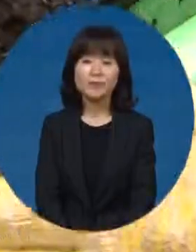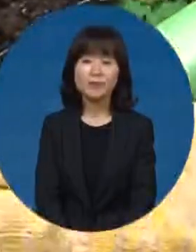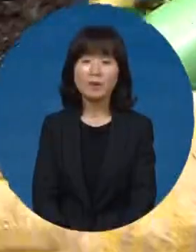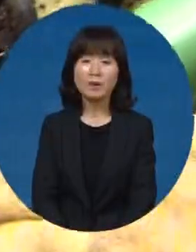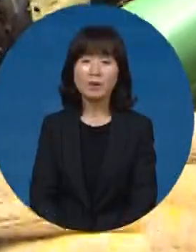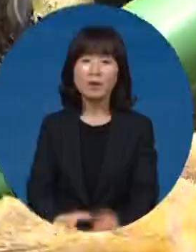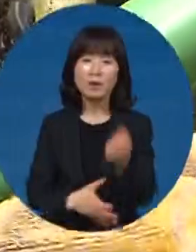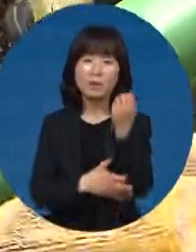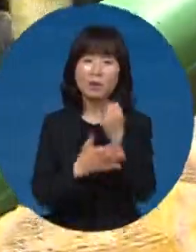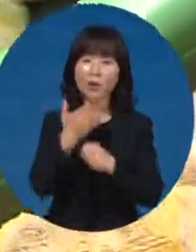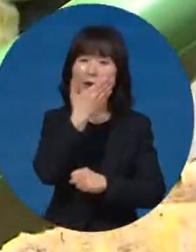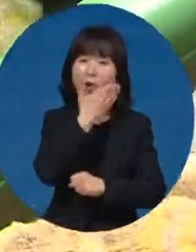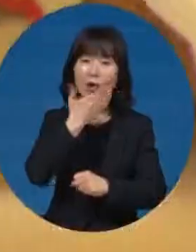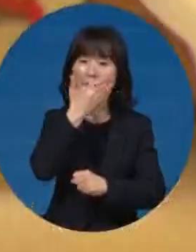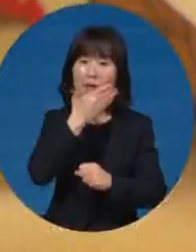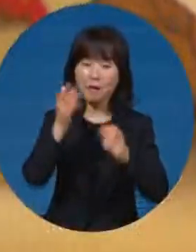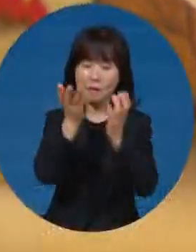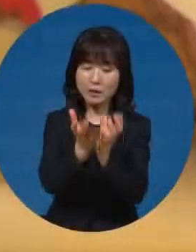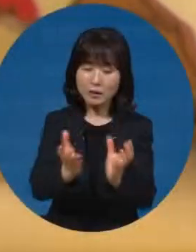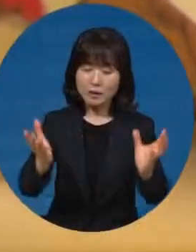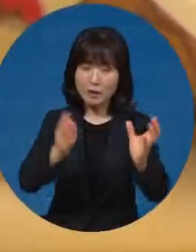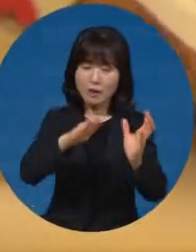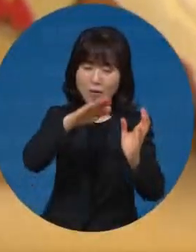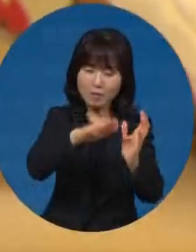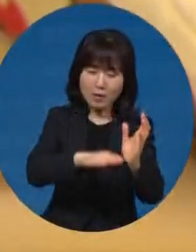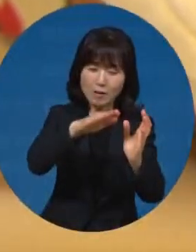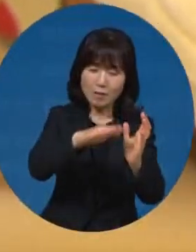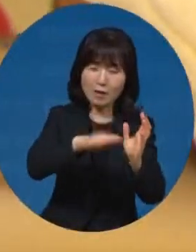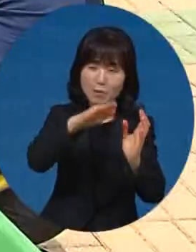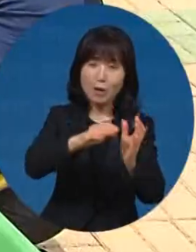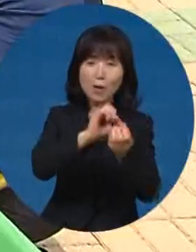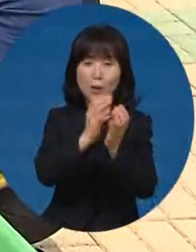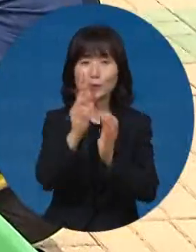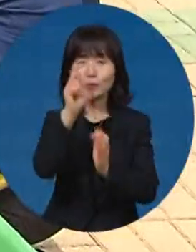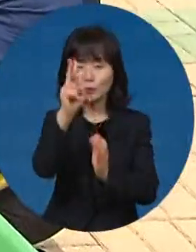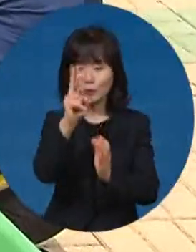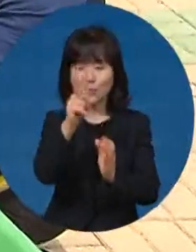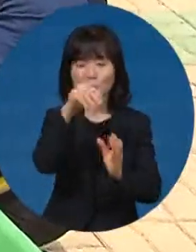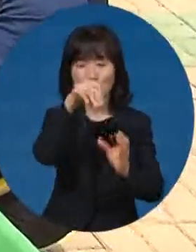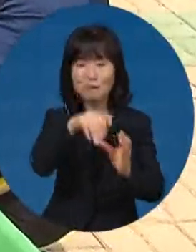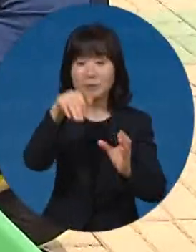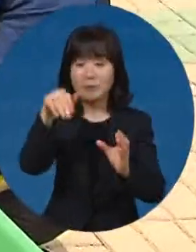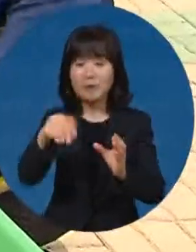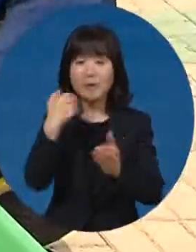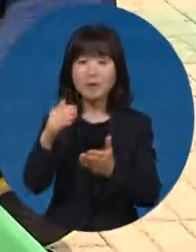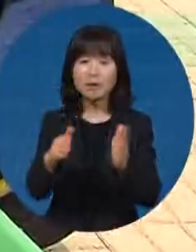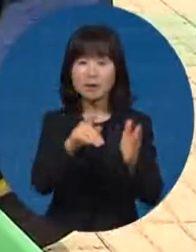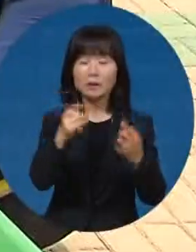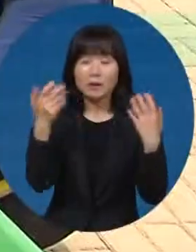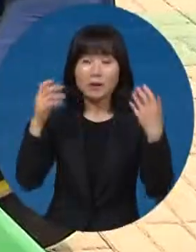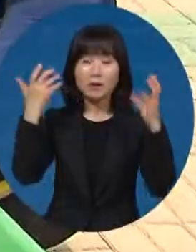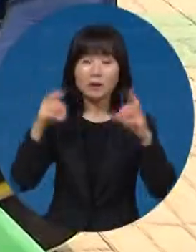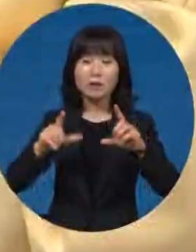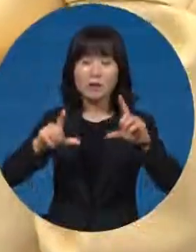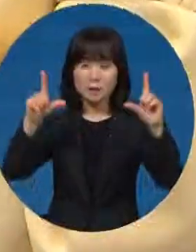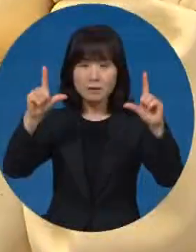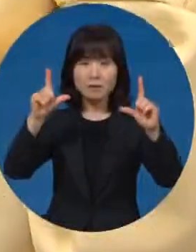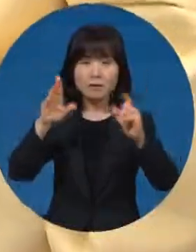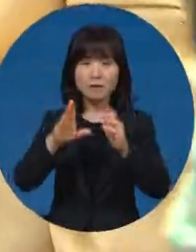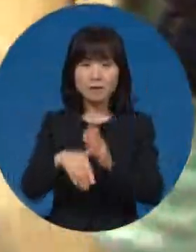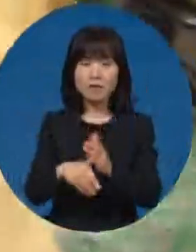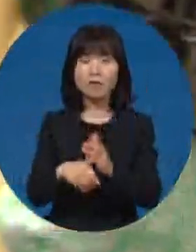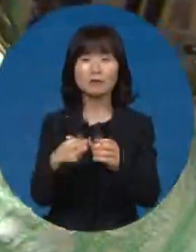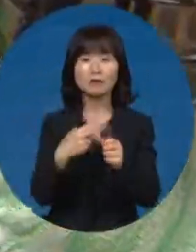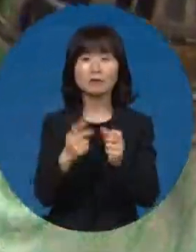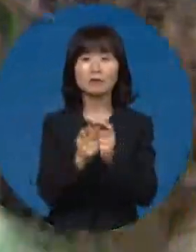퇴비를 눌러 담은 플라스틱 화분에 채송화 두 송이를 심었습니다 경기도에이 학교는 어린이날마다 교사들이